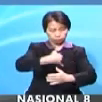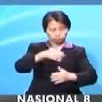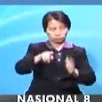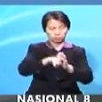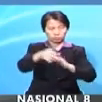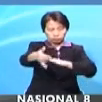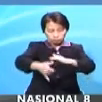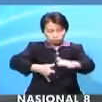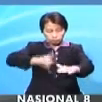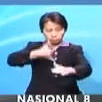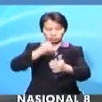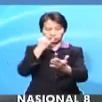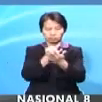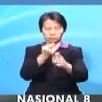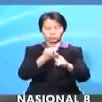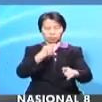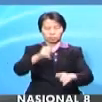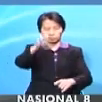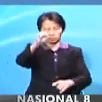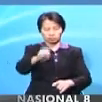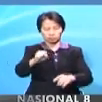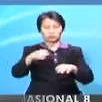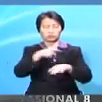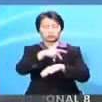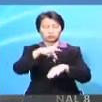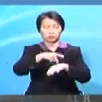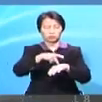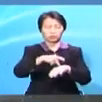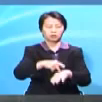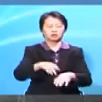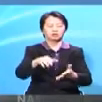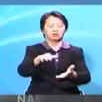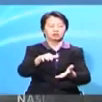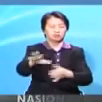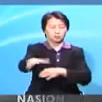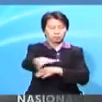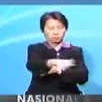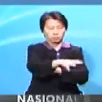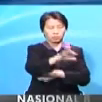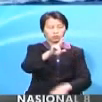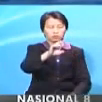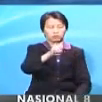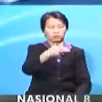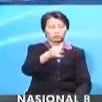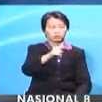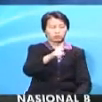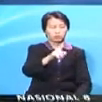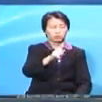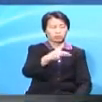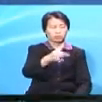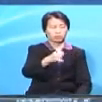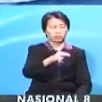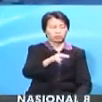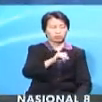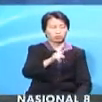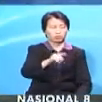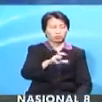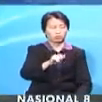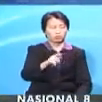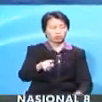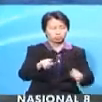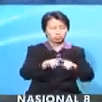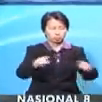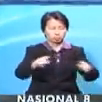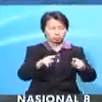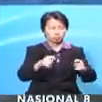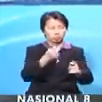pencurobohan militan dari selatan Filipina bakalan laut ton Syarifah di perairan sempurna yaitu jenis platform